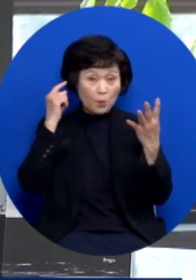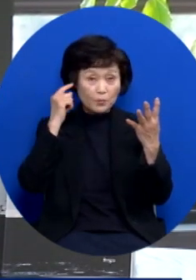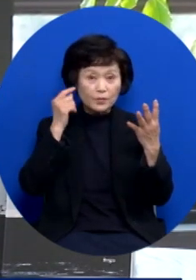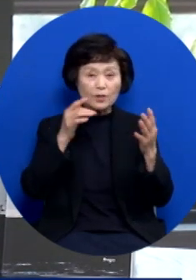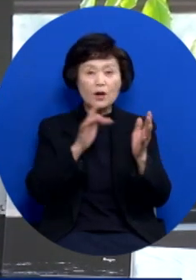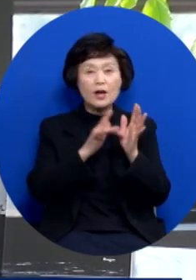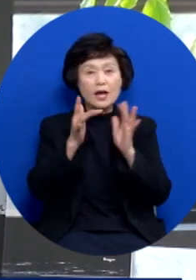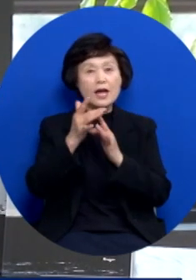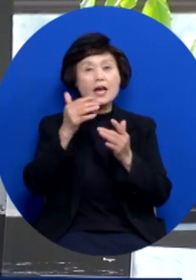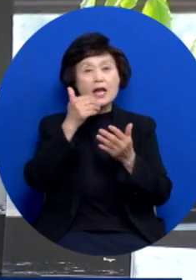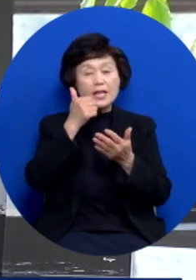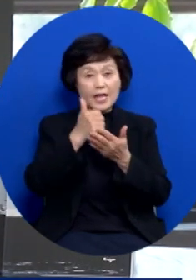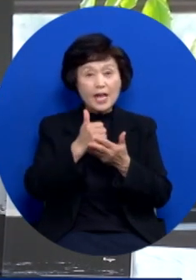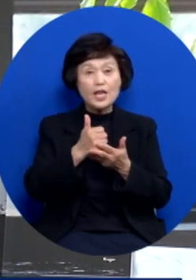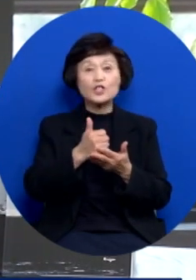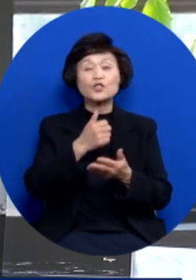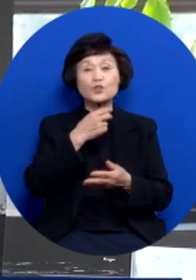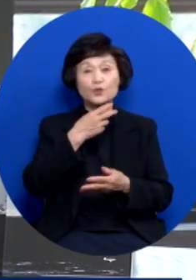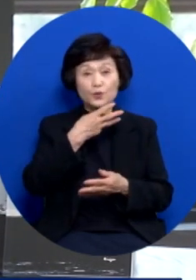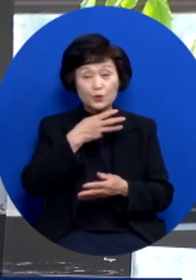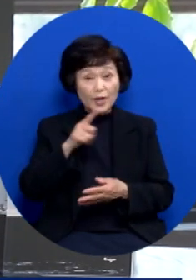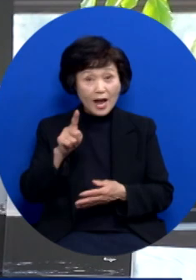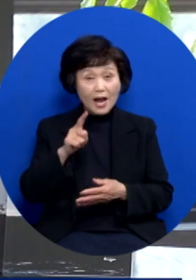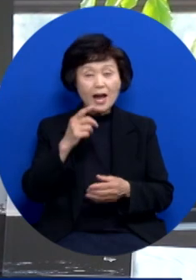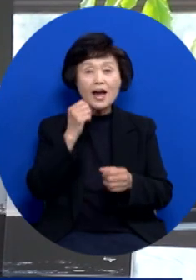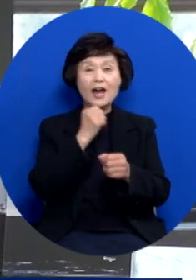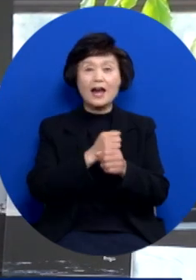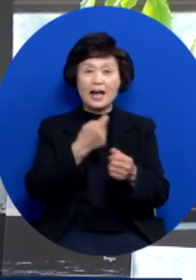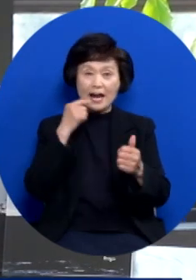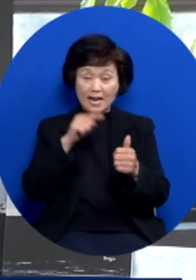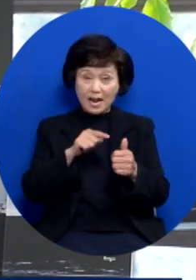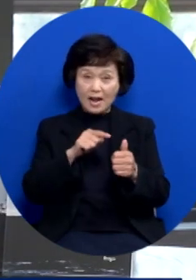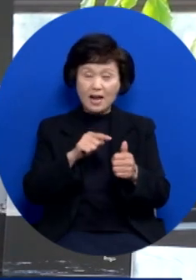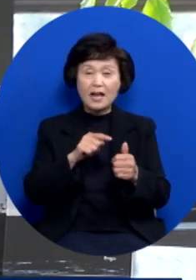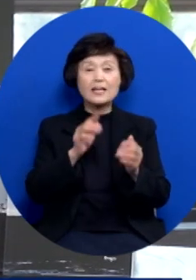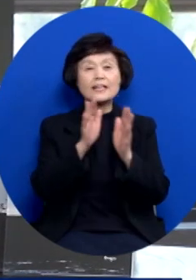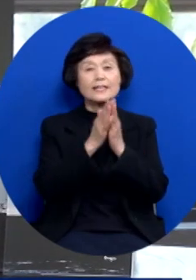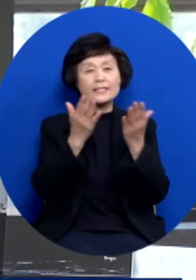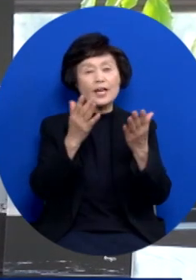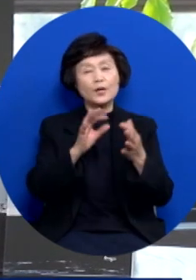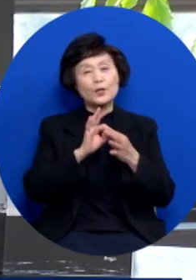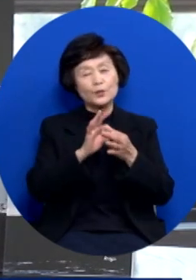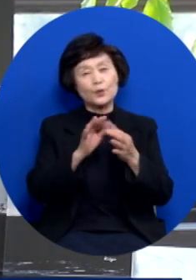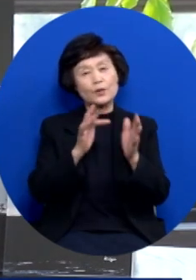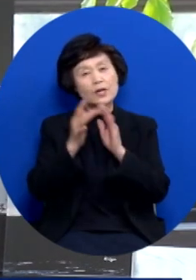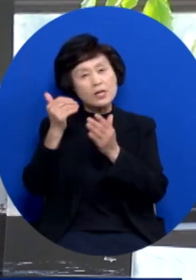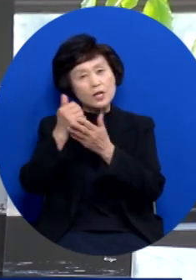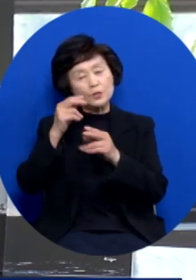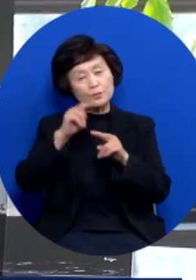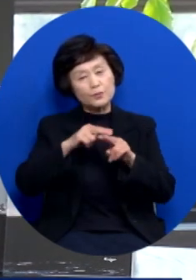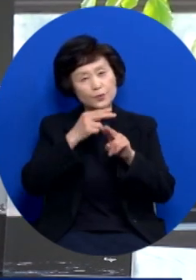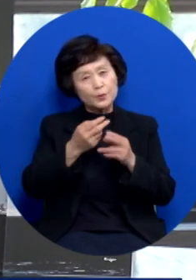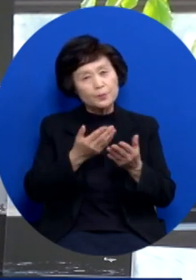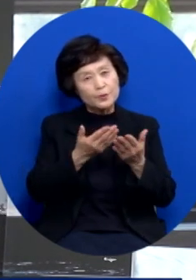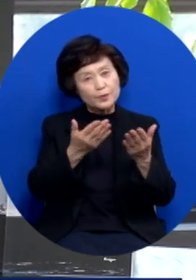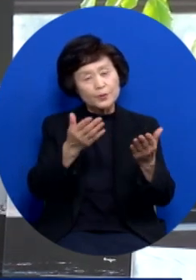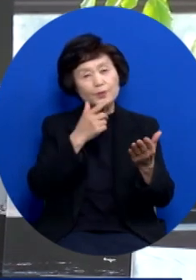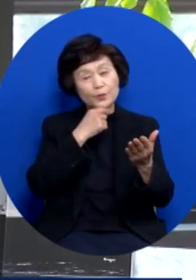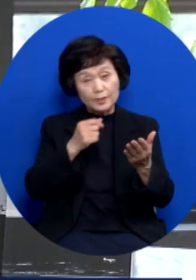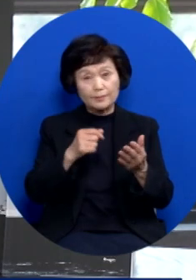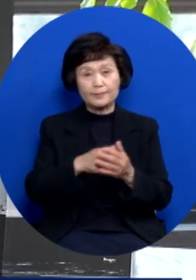세미나를 통해서 예수를 선물하고 싶습니다. 지금 집필 중인 창세기는